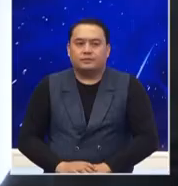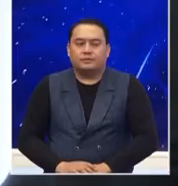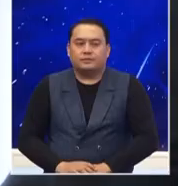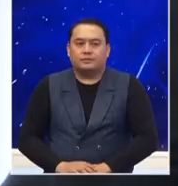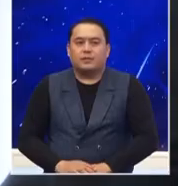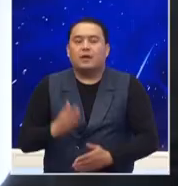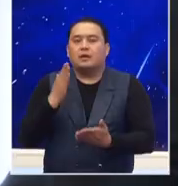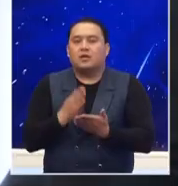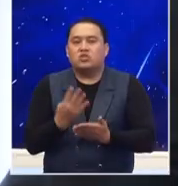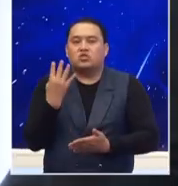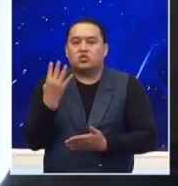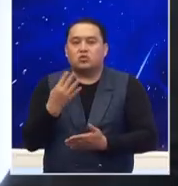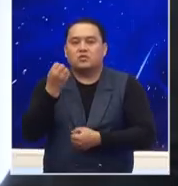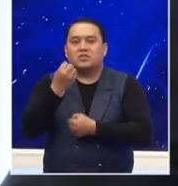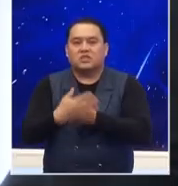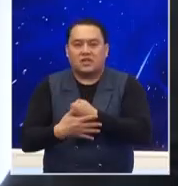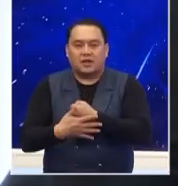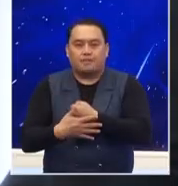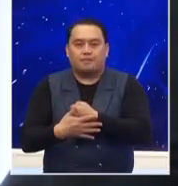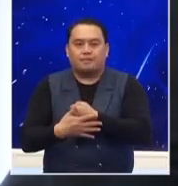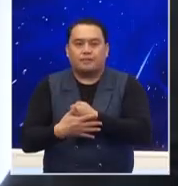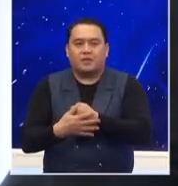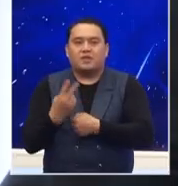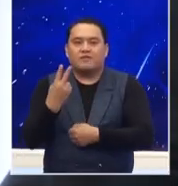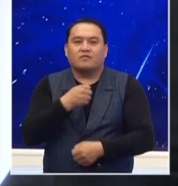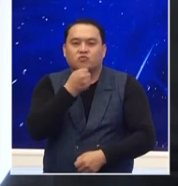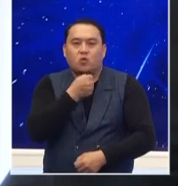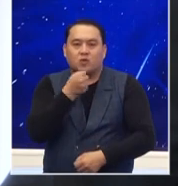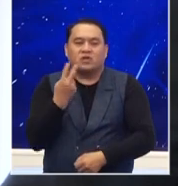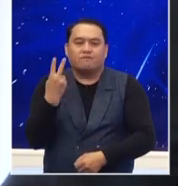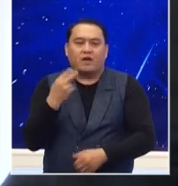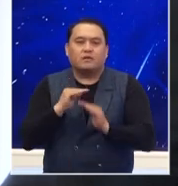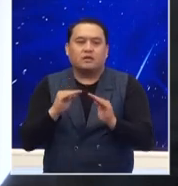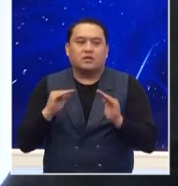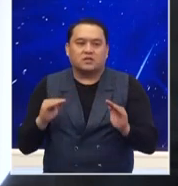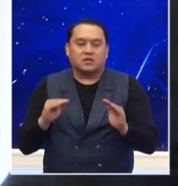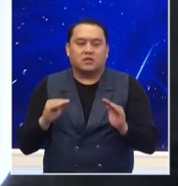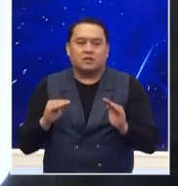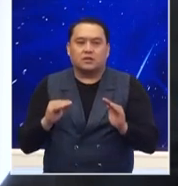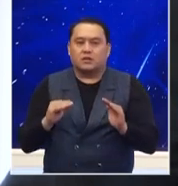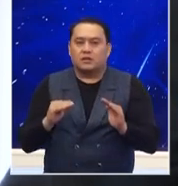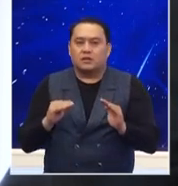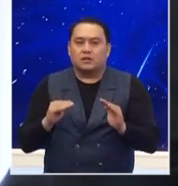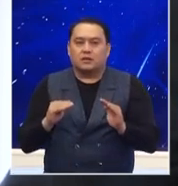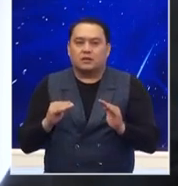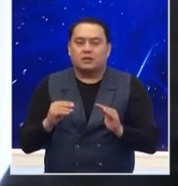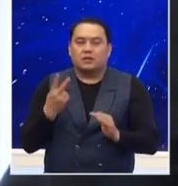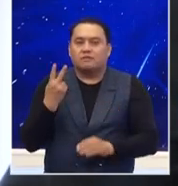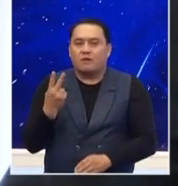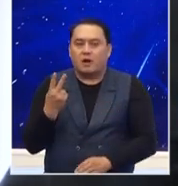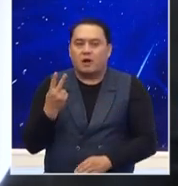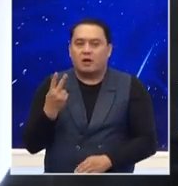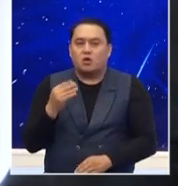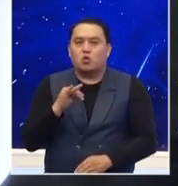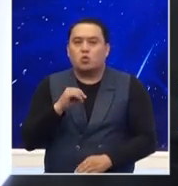Существует 4 ситуационных центра. Это 2 взрослых и 2 детских, которых находятся 1-2 в